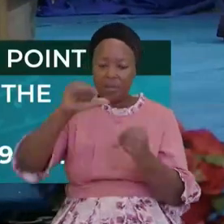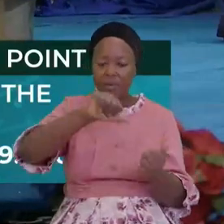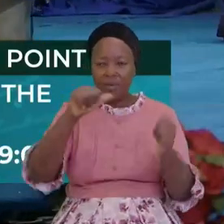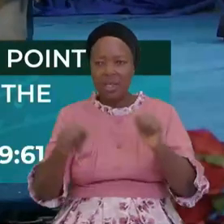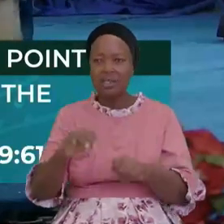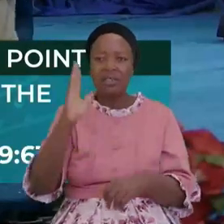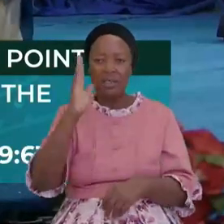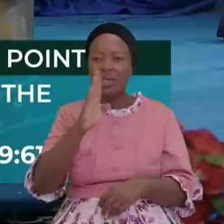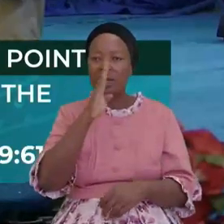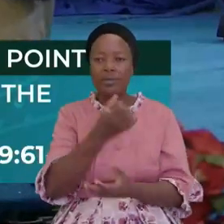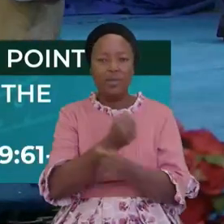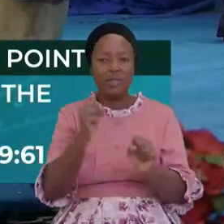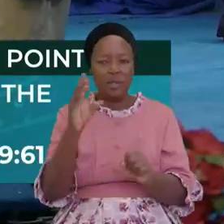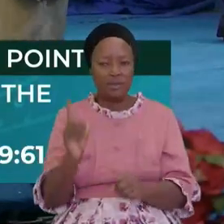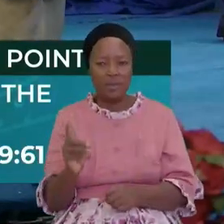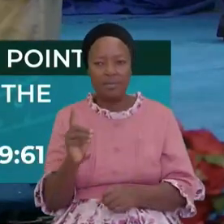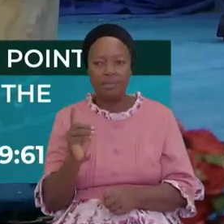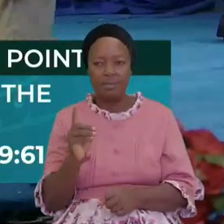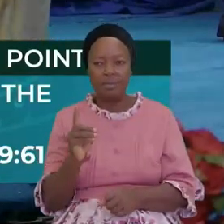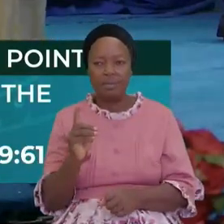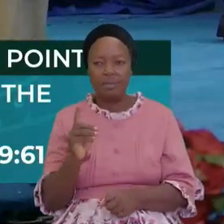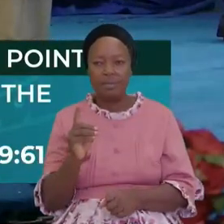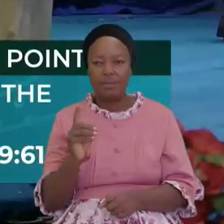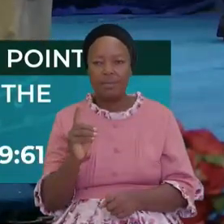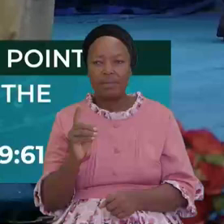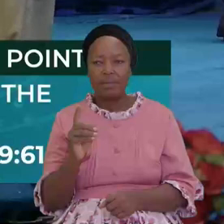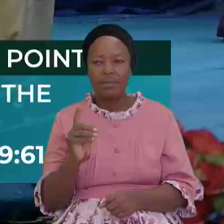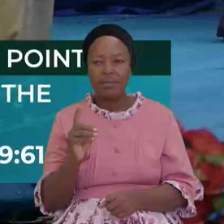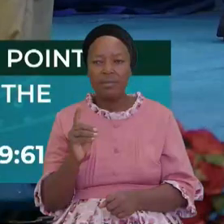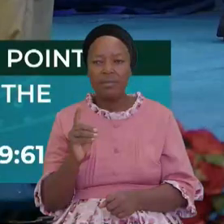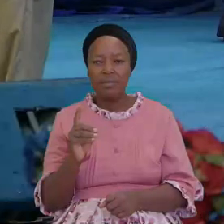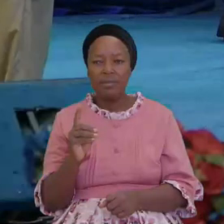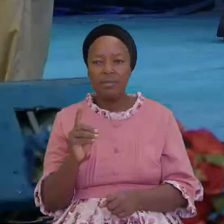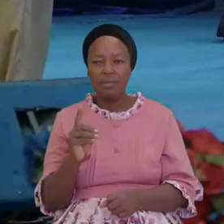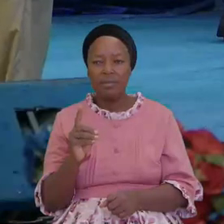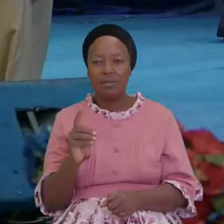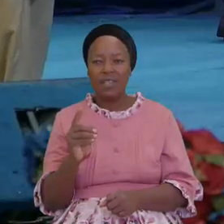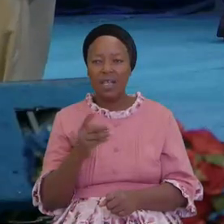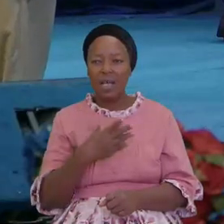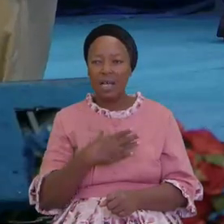Il dit, celui qui croira et sera baptisé sera sauvé.